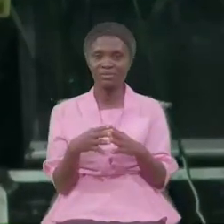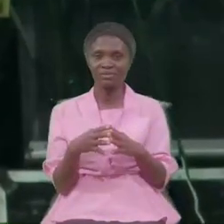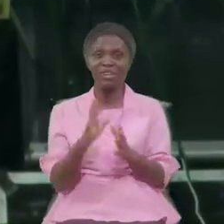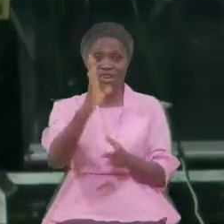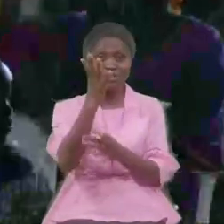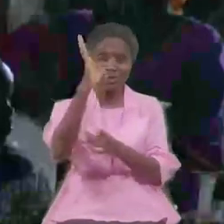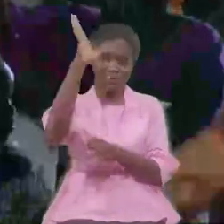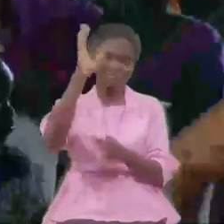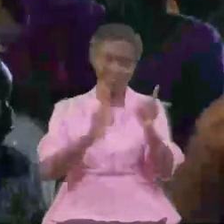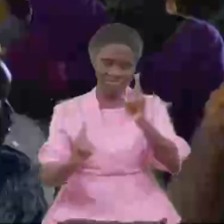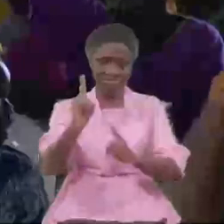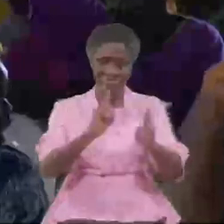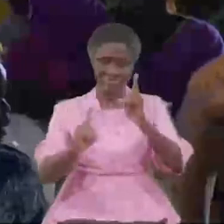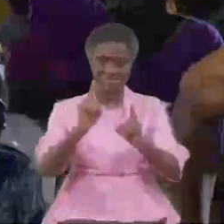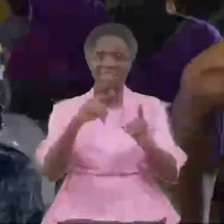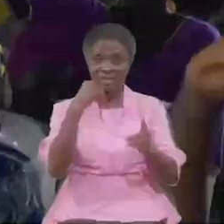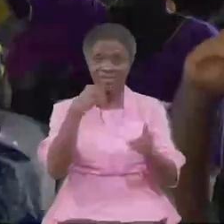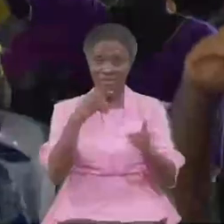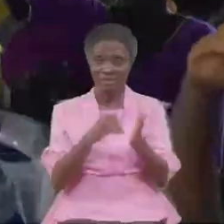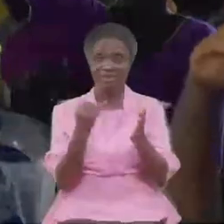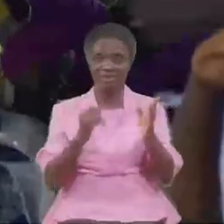Levez la main, répétez cela aujourd'hui.